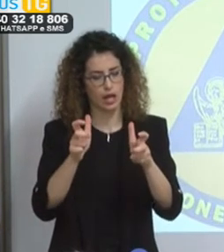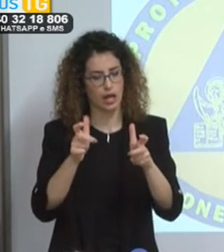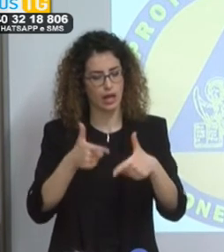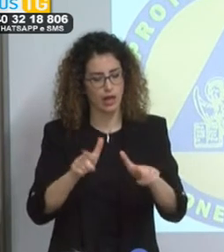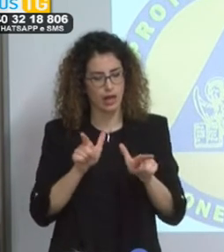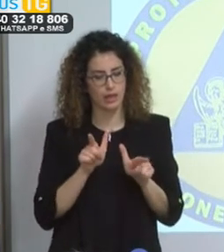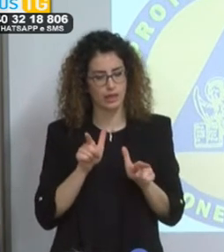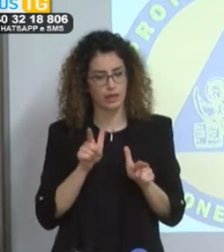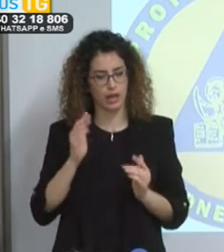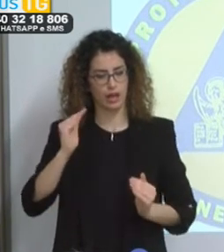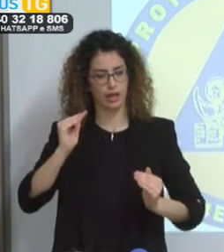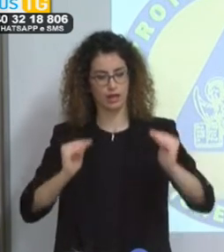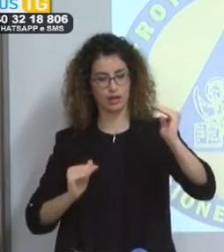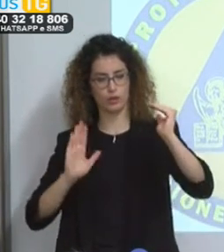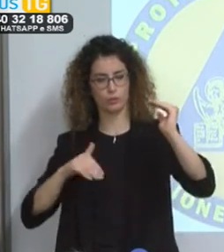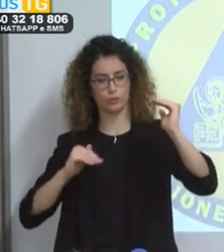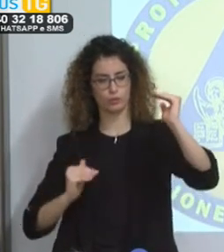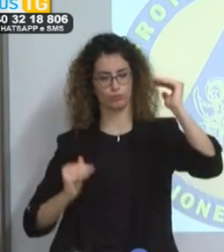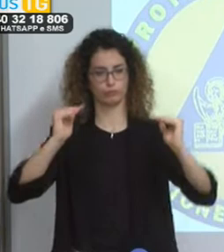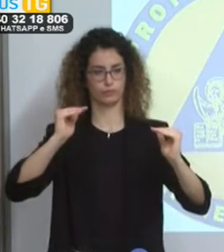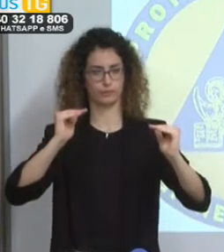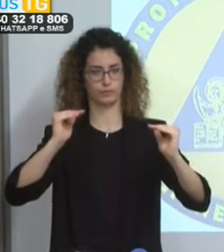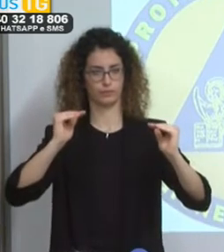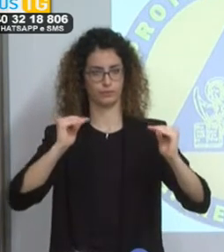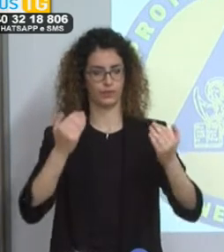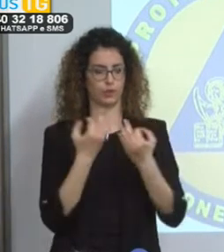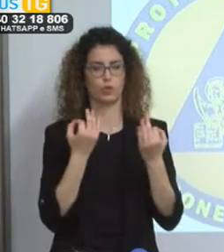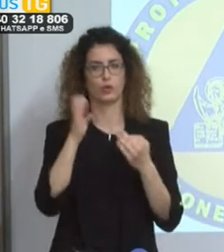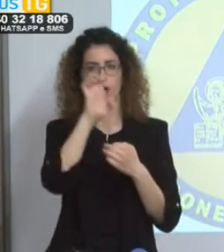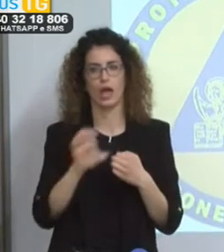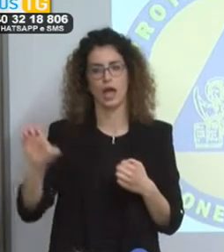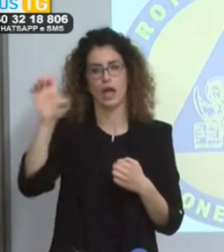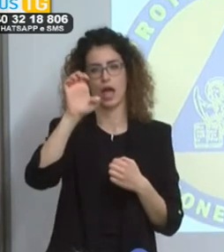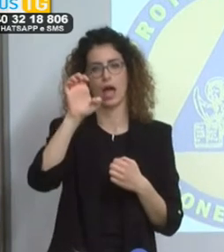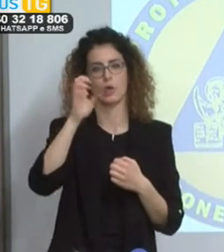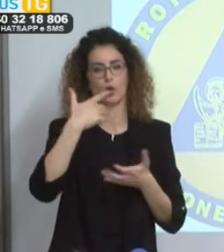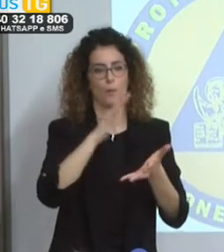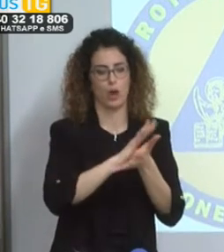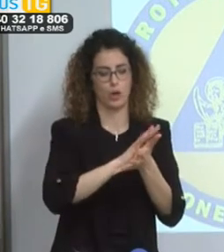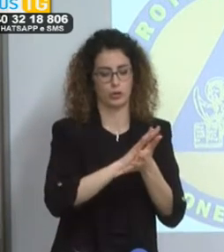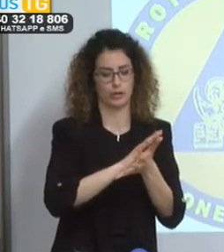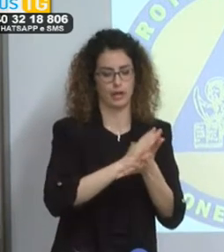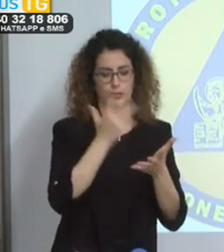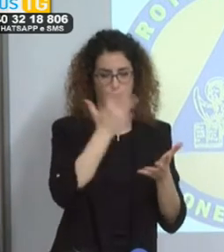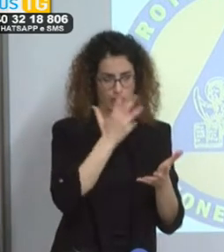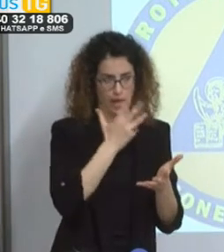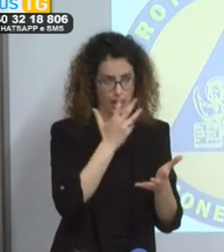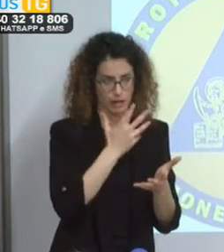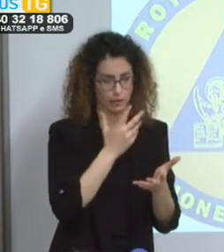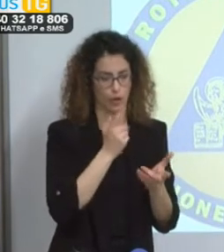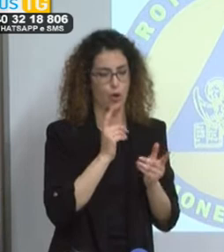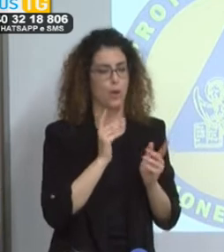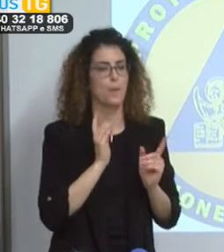di retroguardia, perché giustamente avrà anche sbagliato l'Unione Europea nella formulazione dei contratti, però i vaccini